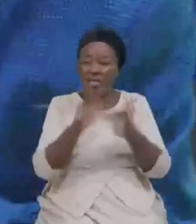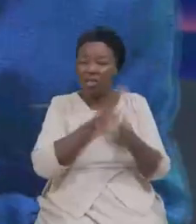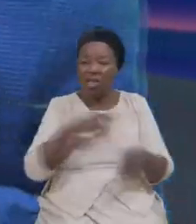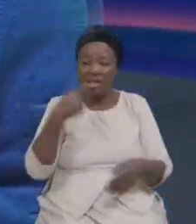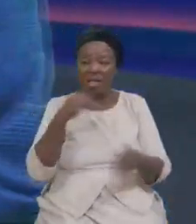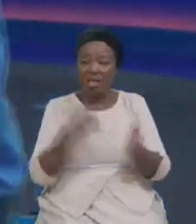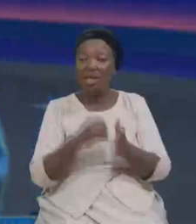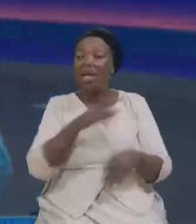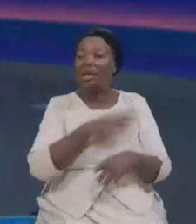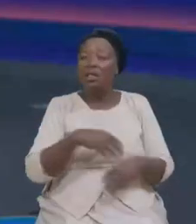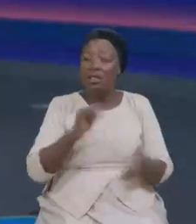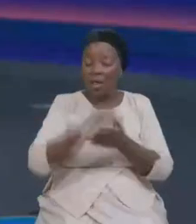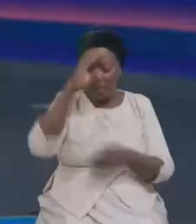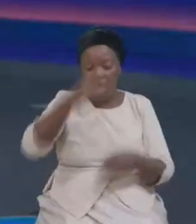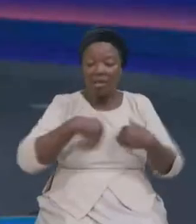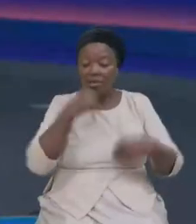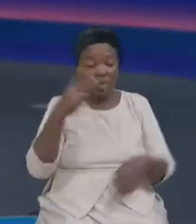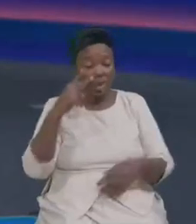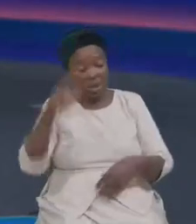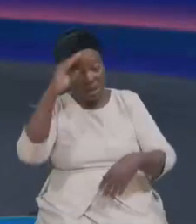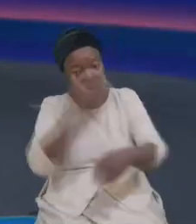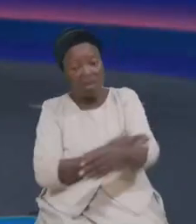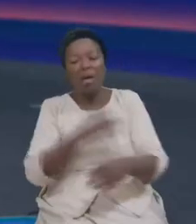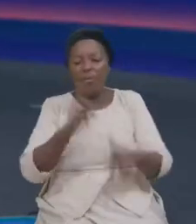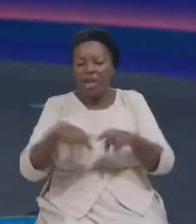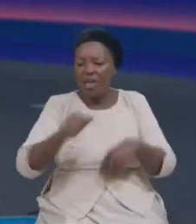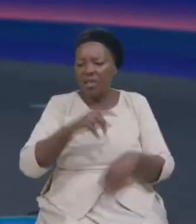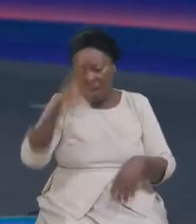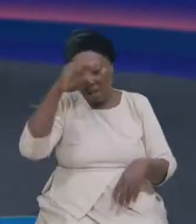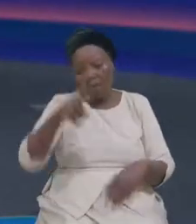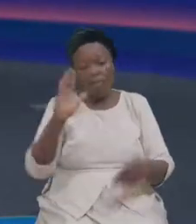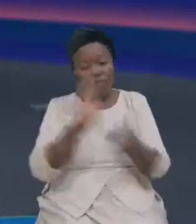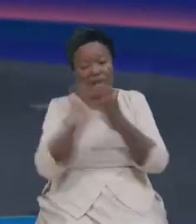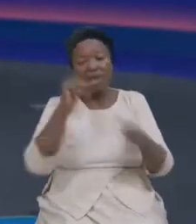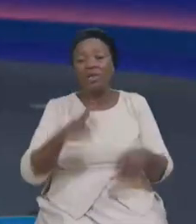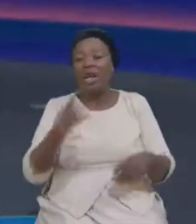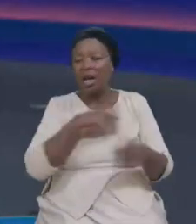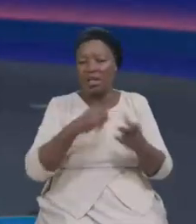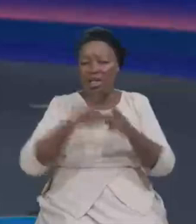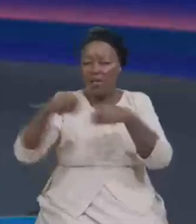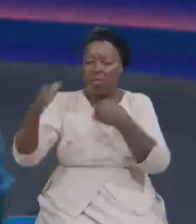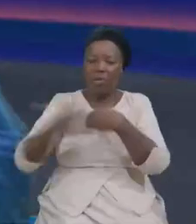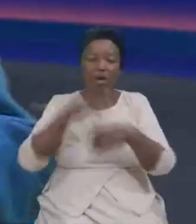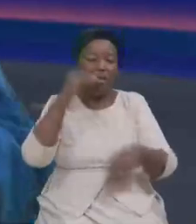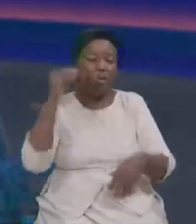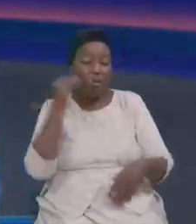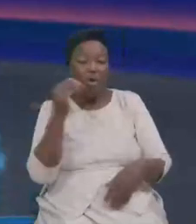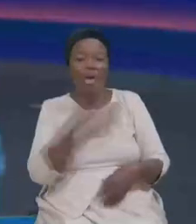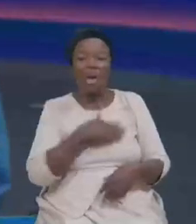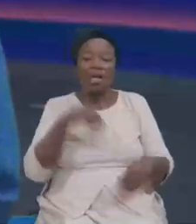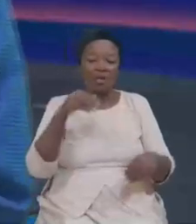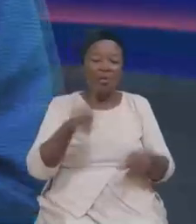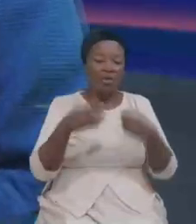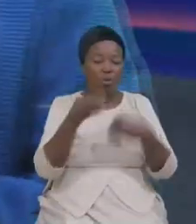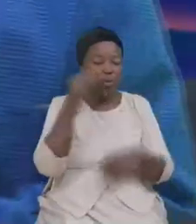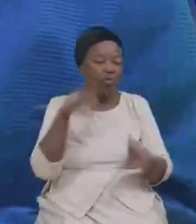cru. Et il a cru alors, il est rentré et il a continué dans la joie du Seigneur.